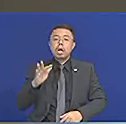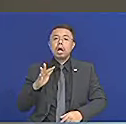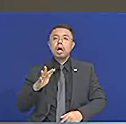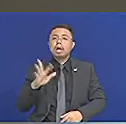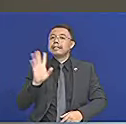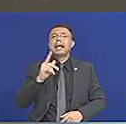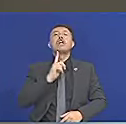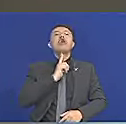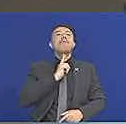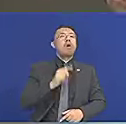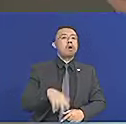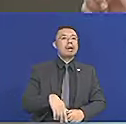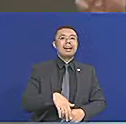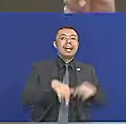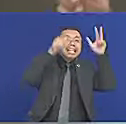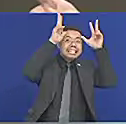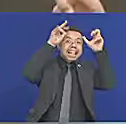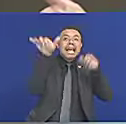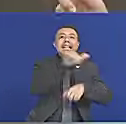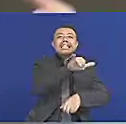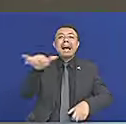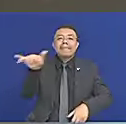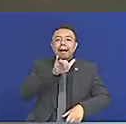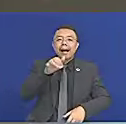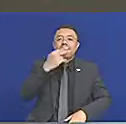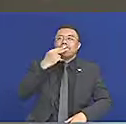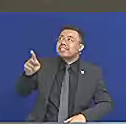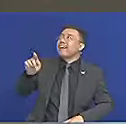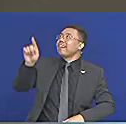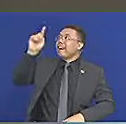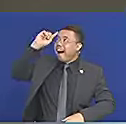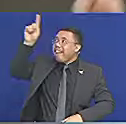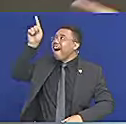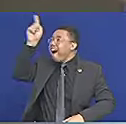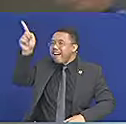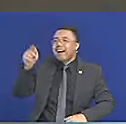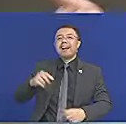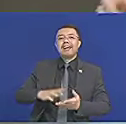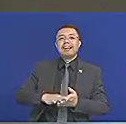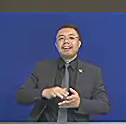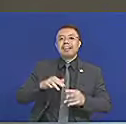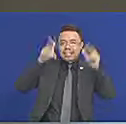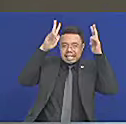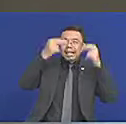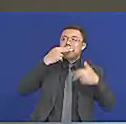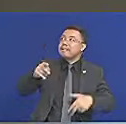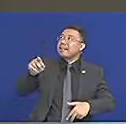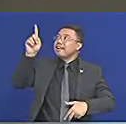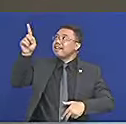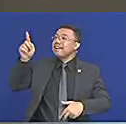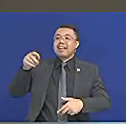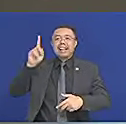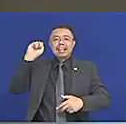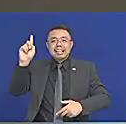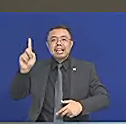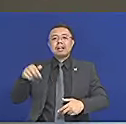jangan sombong, setan-setan pun percaya dan mereka gemetar.